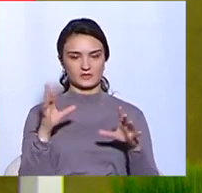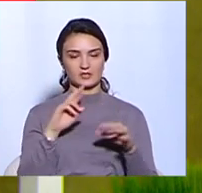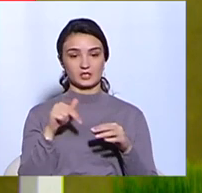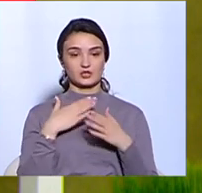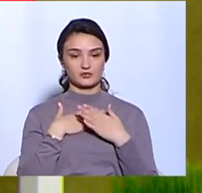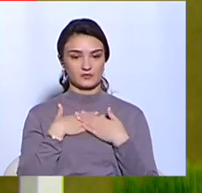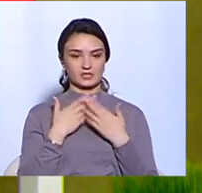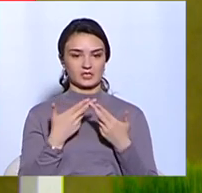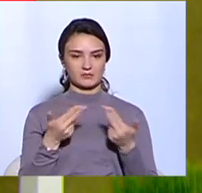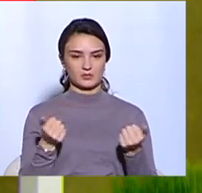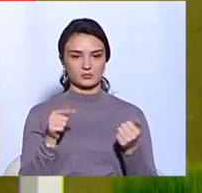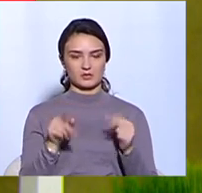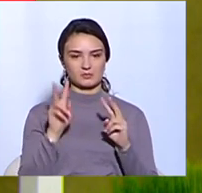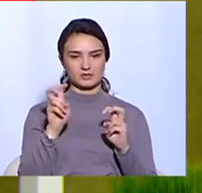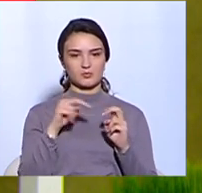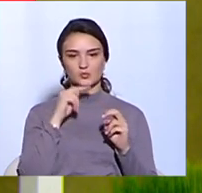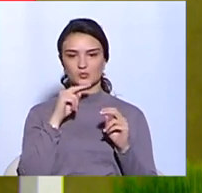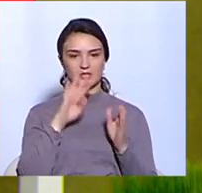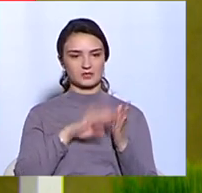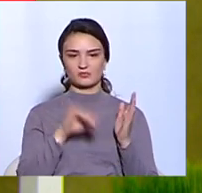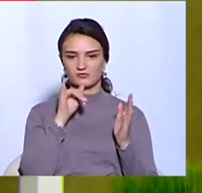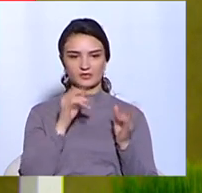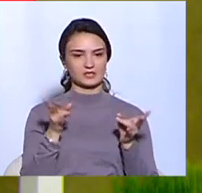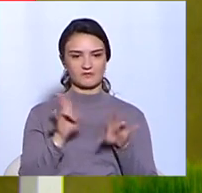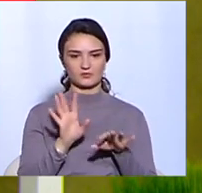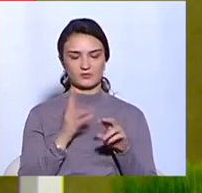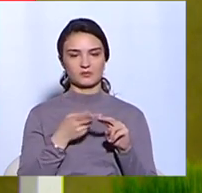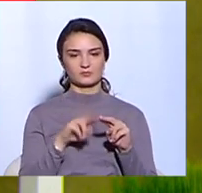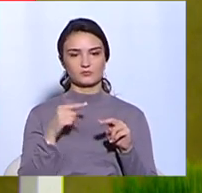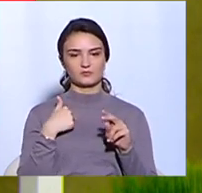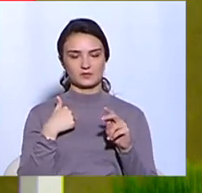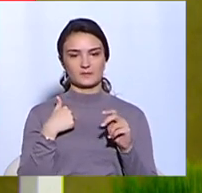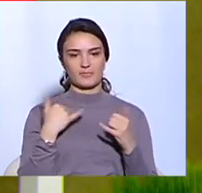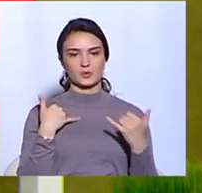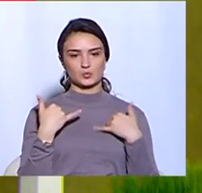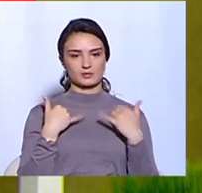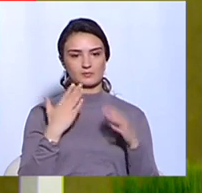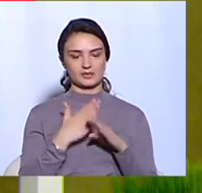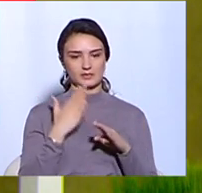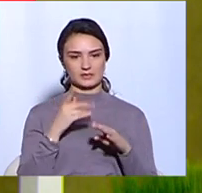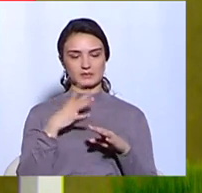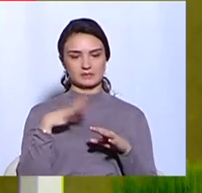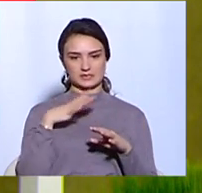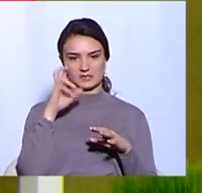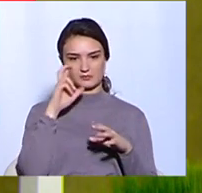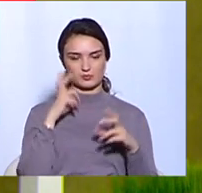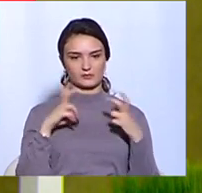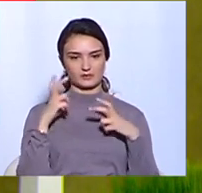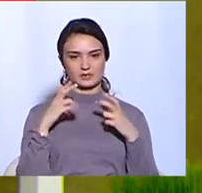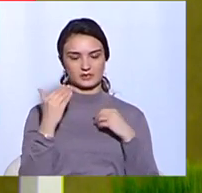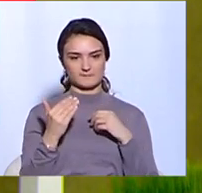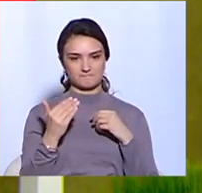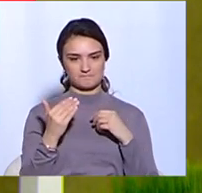რა საკურველია ამ თემას უყურადღებოთ. ვერ დავტოვებით, ამიტომ ჩვენი გადაცემის სტუმრები არიან თბილისის სახელმწიფო სამედიცინო